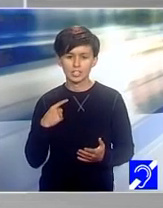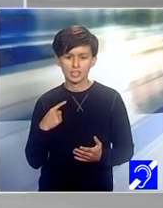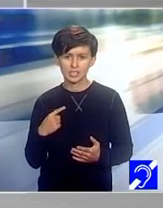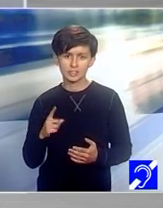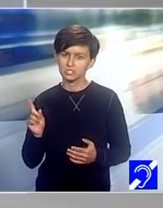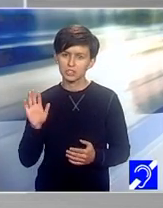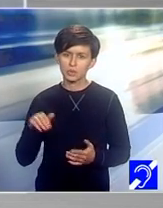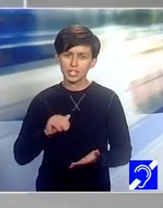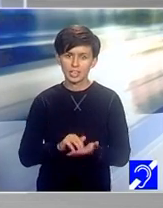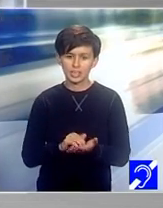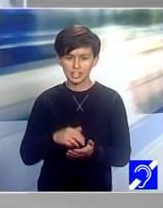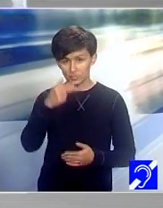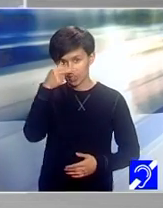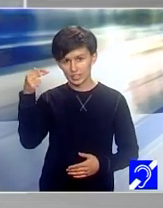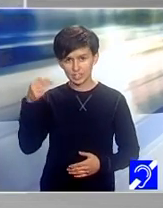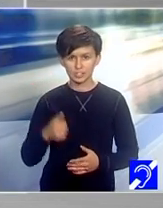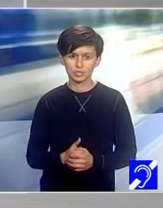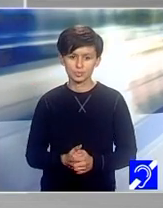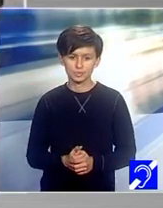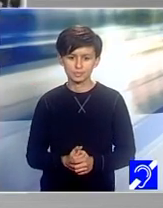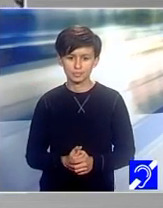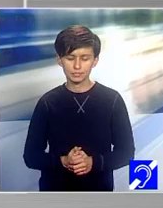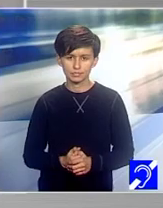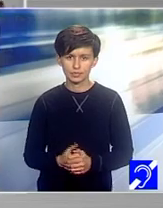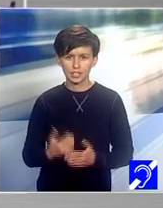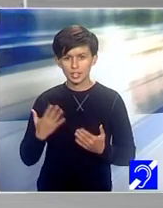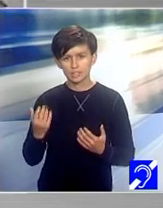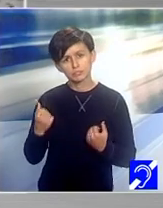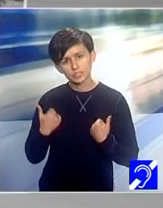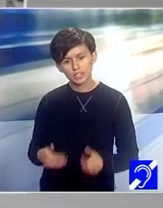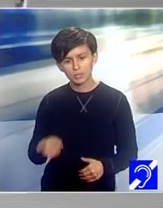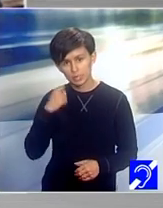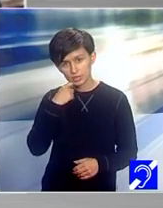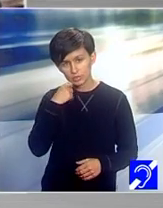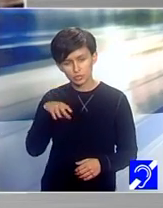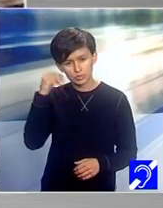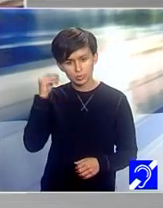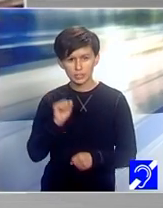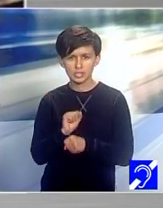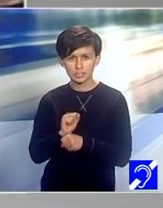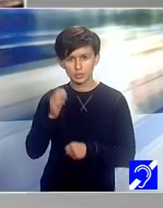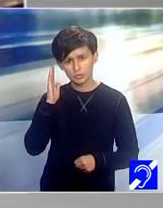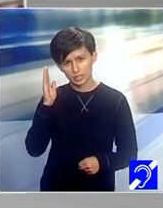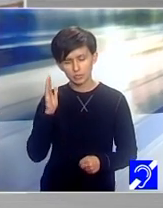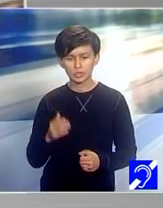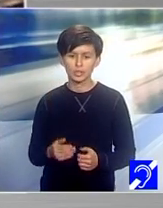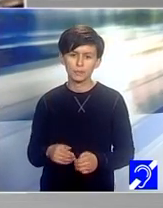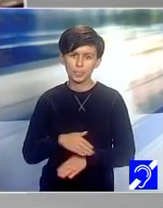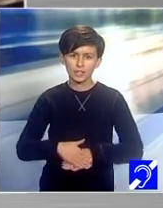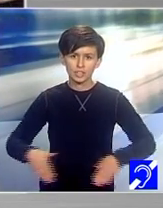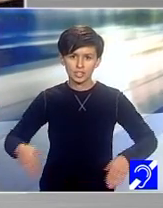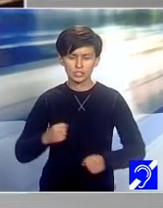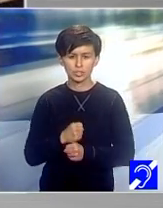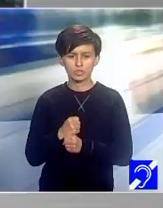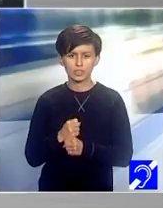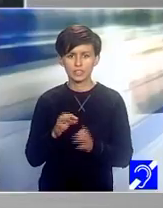mai avea nevoie de titlu, în concluzie. Ce a pierdut mai exact Clujul? Vom afla în săptămânile următoare după ce juriul va face